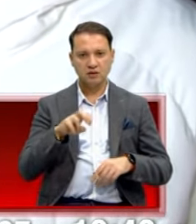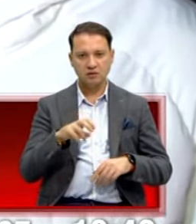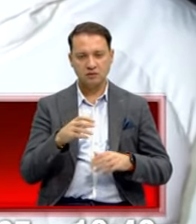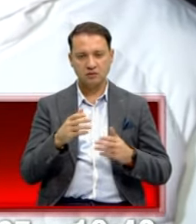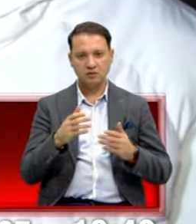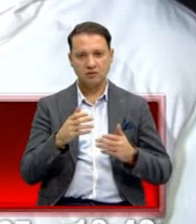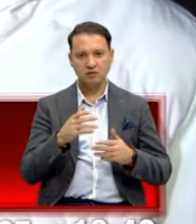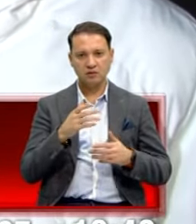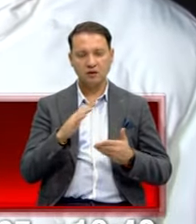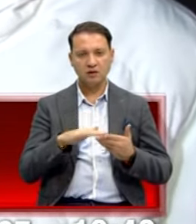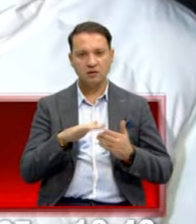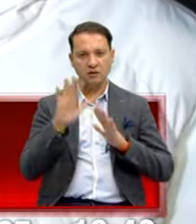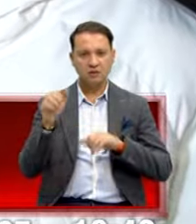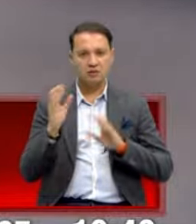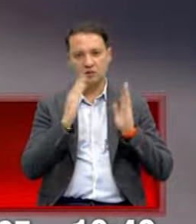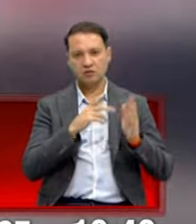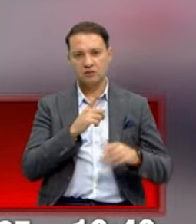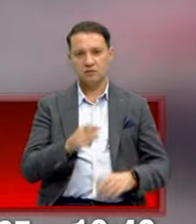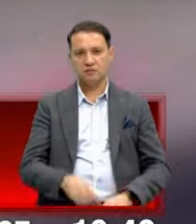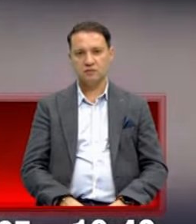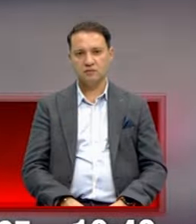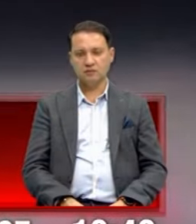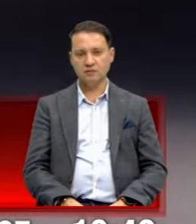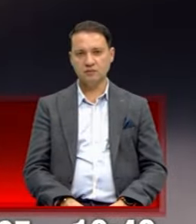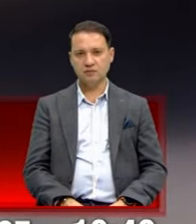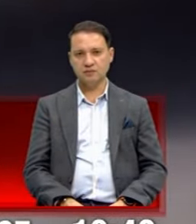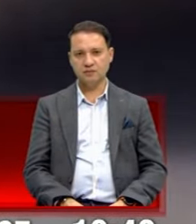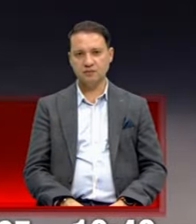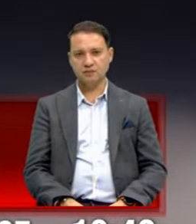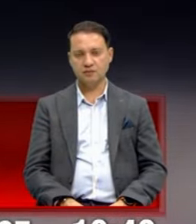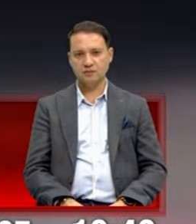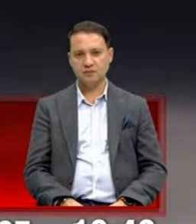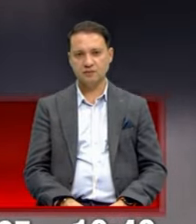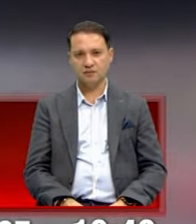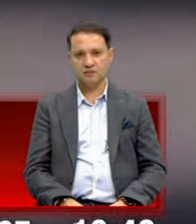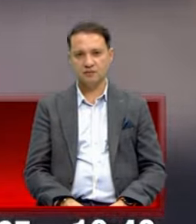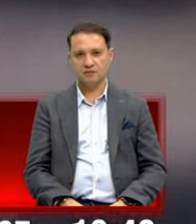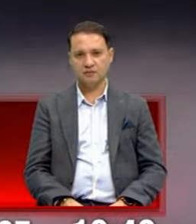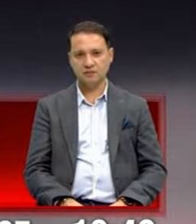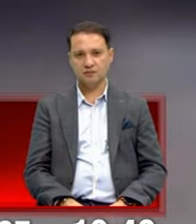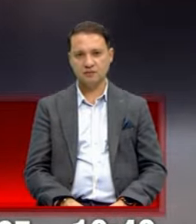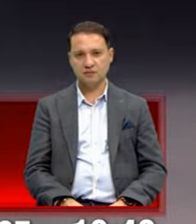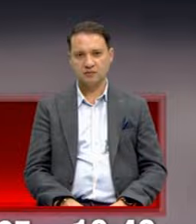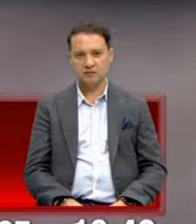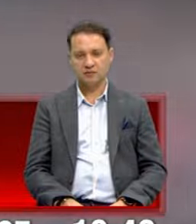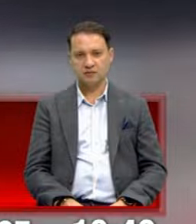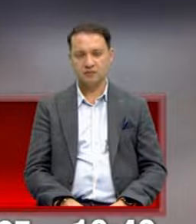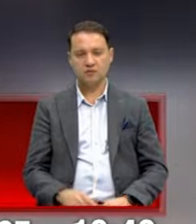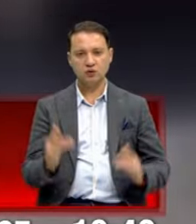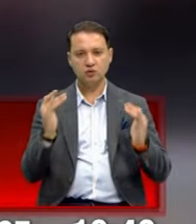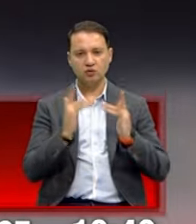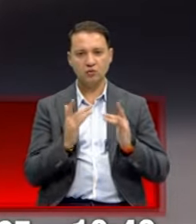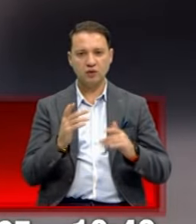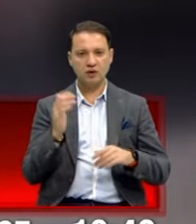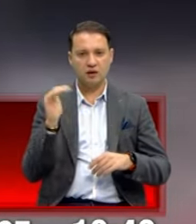civarı falan arkadaşı yakalayıp götürdüler. Benim gö- Bizim zenci genci aşağı atlamış. Köprünün